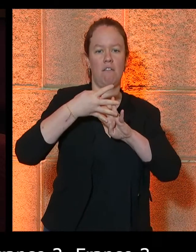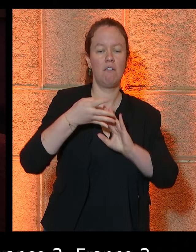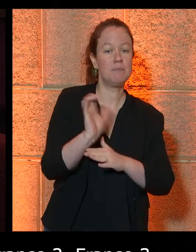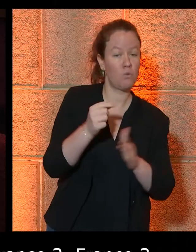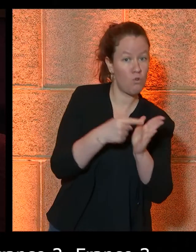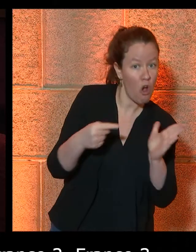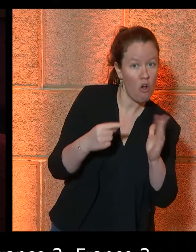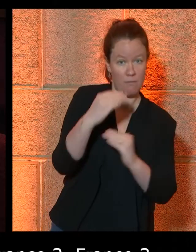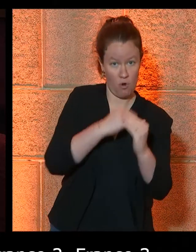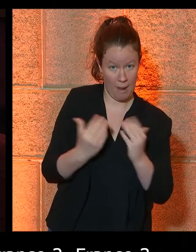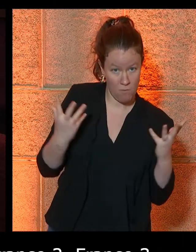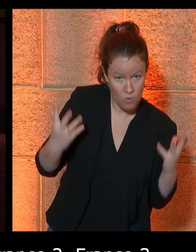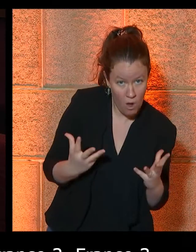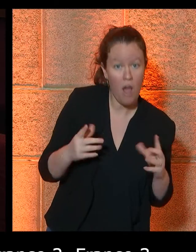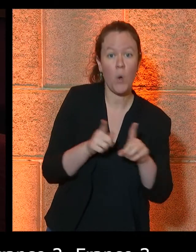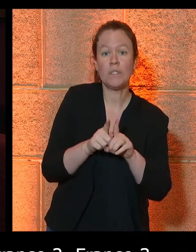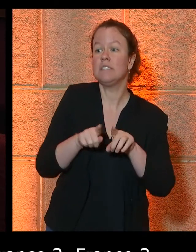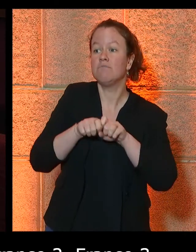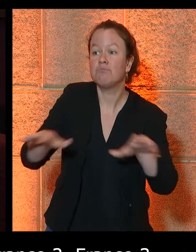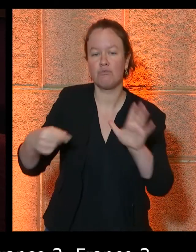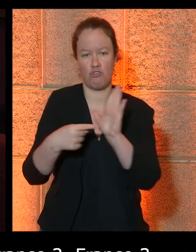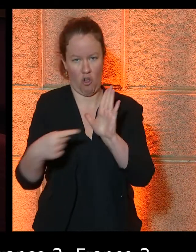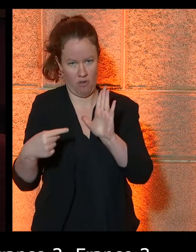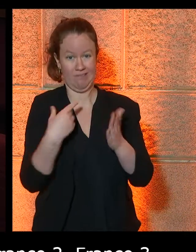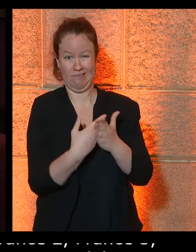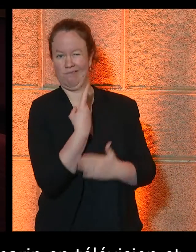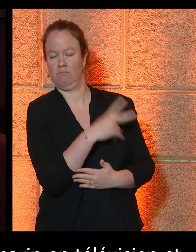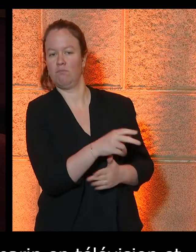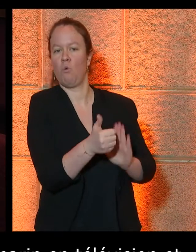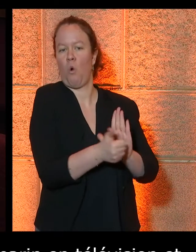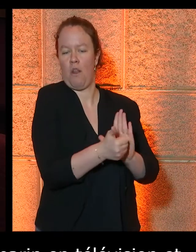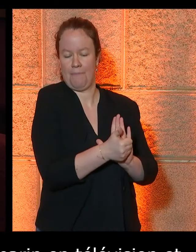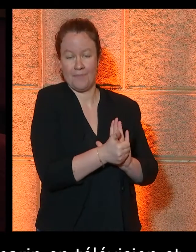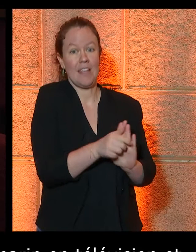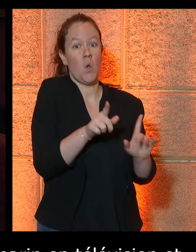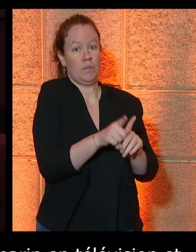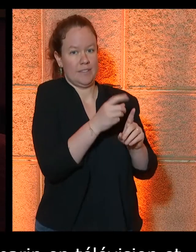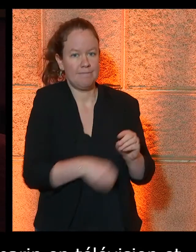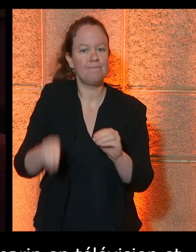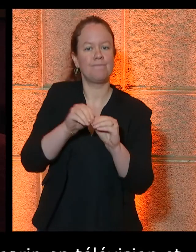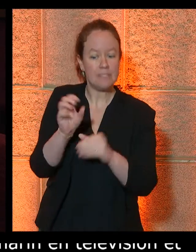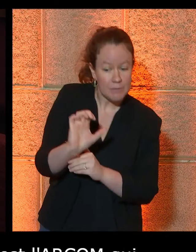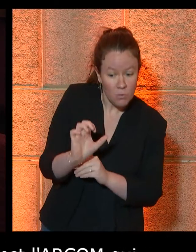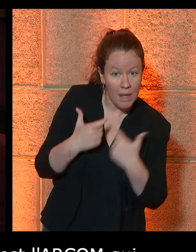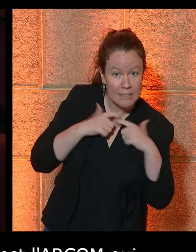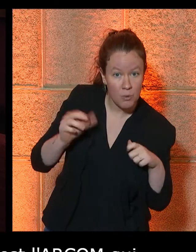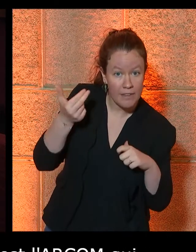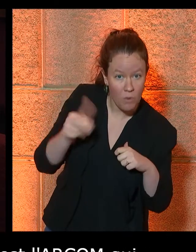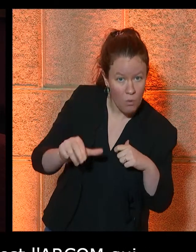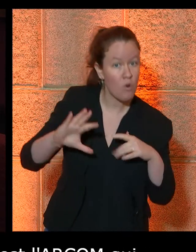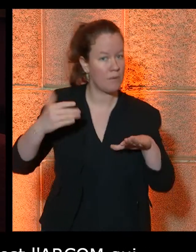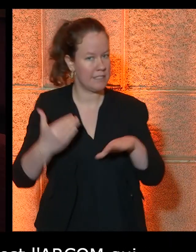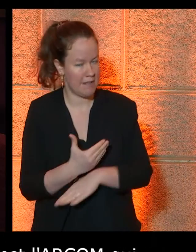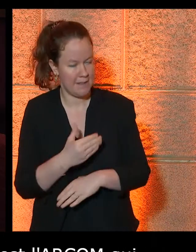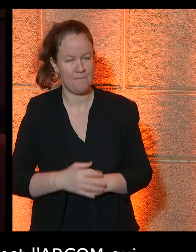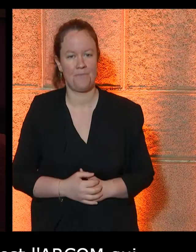de ces émissions. Donc s'agissant du dispositif concernant l'accessibilité, il y a deux pans